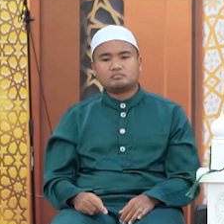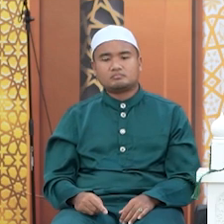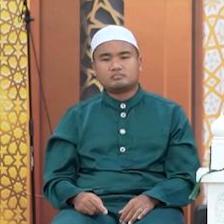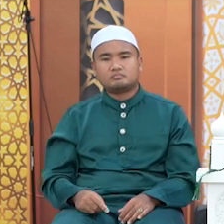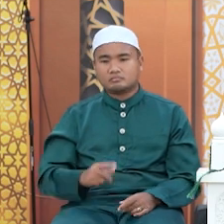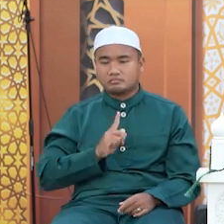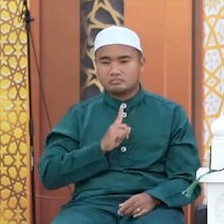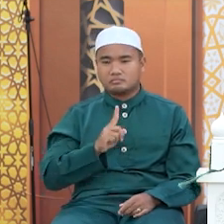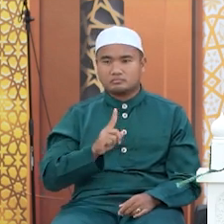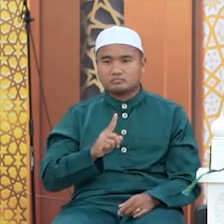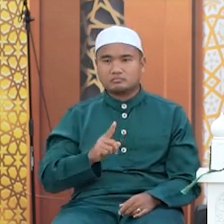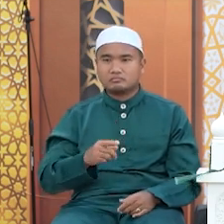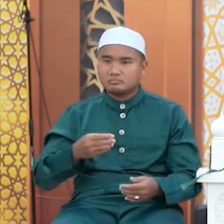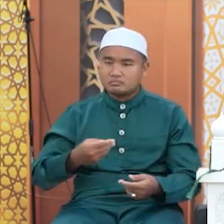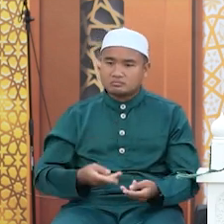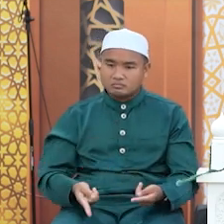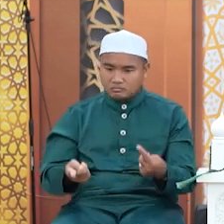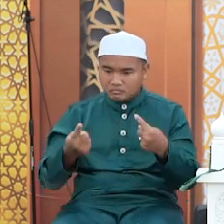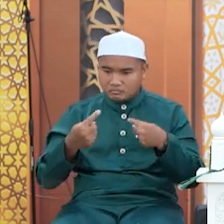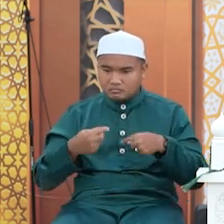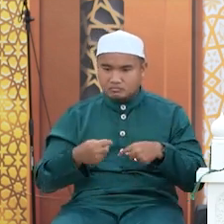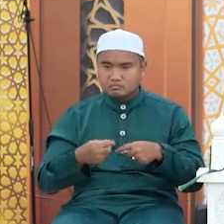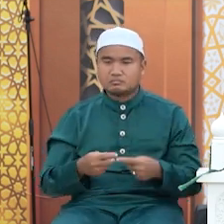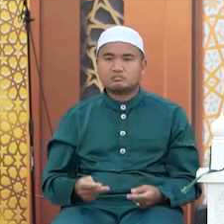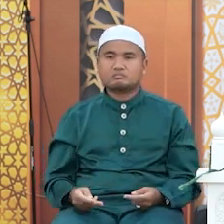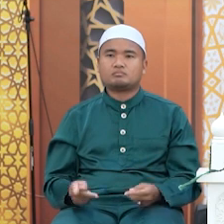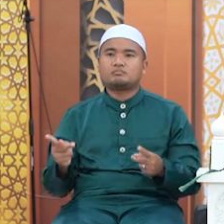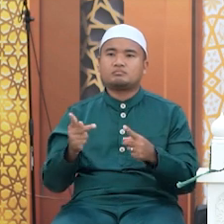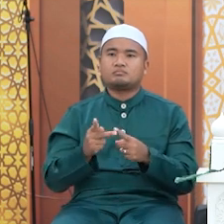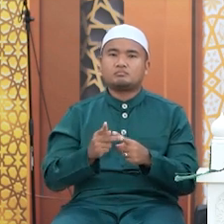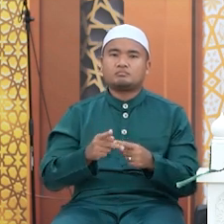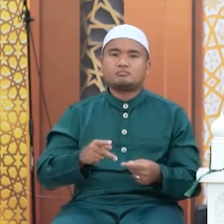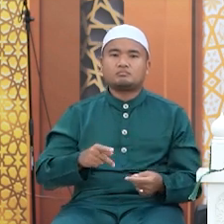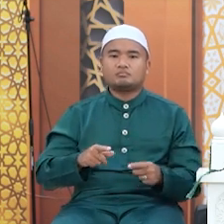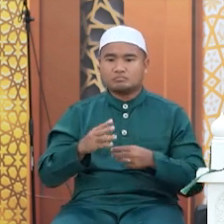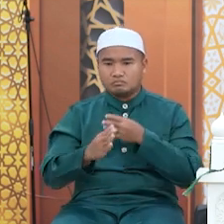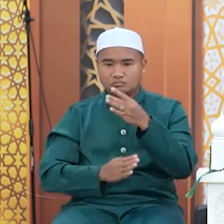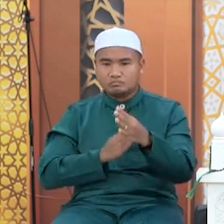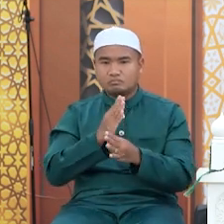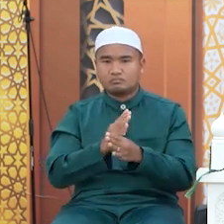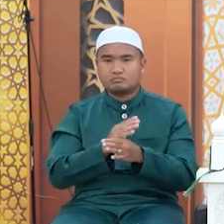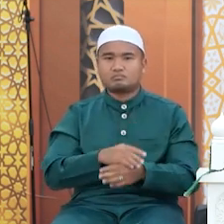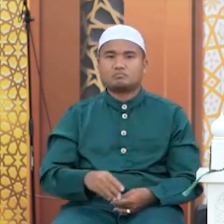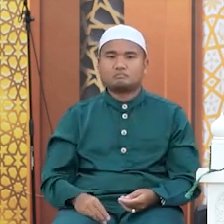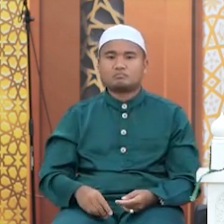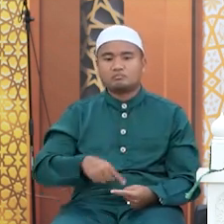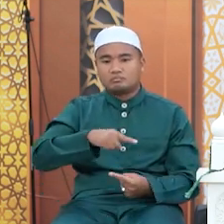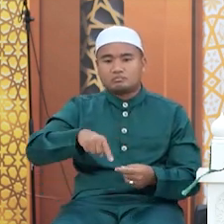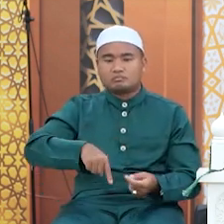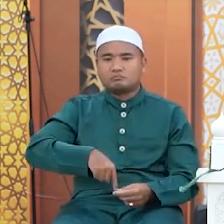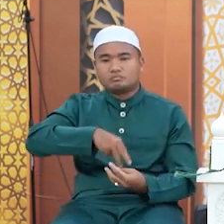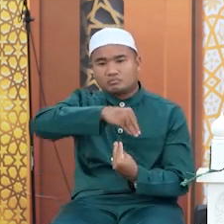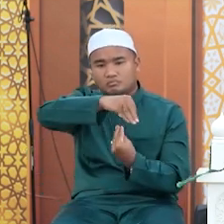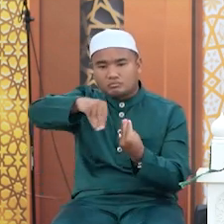di kota Makkatul Mukarramah, hampir gersang Islam, tidak diterima